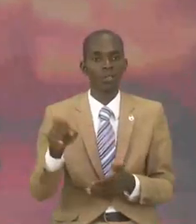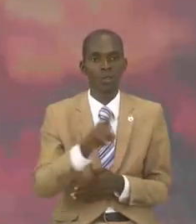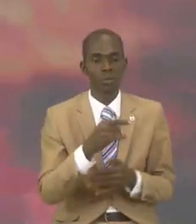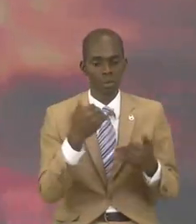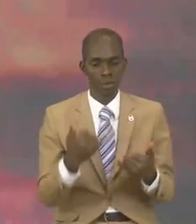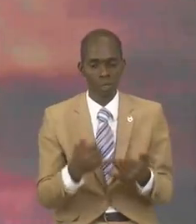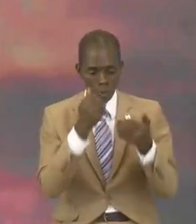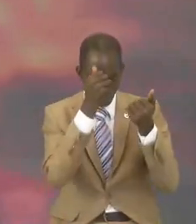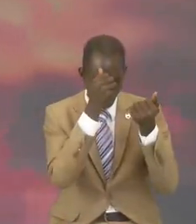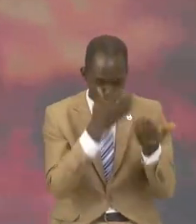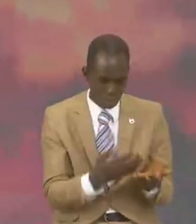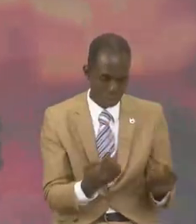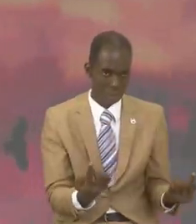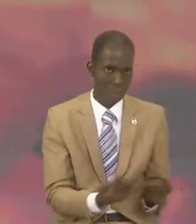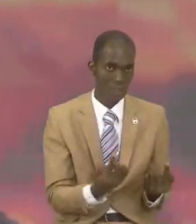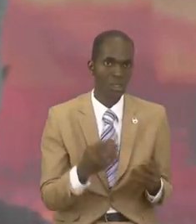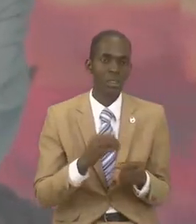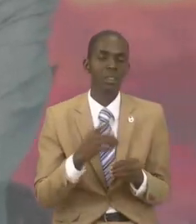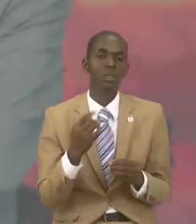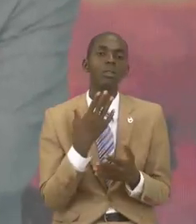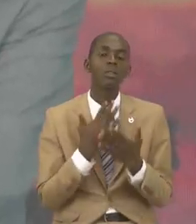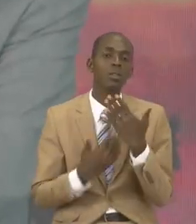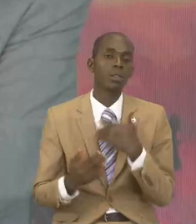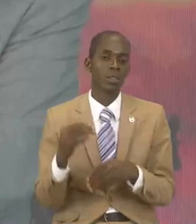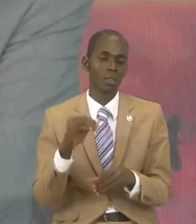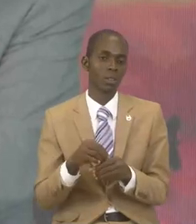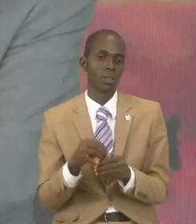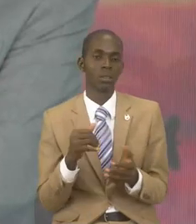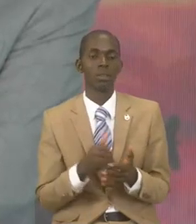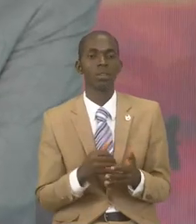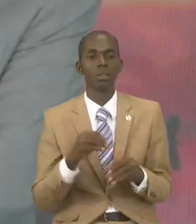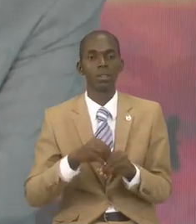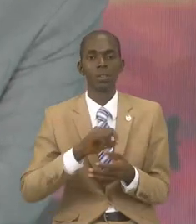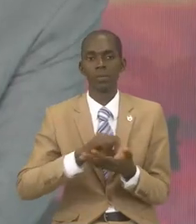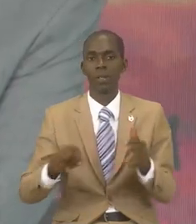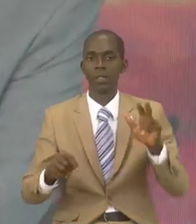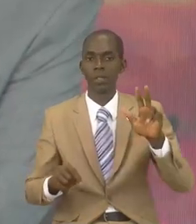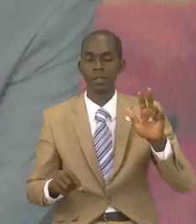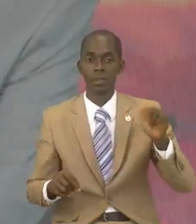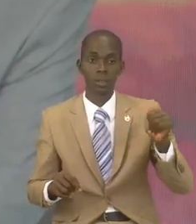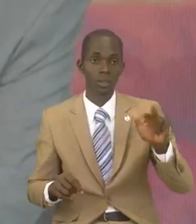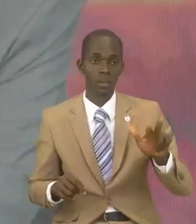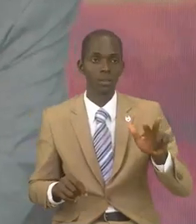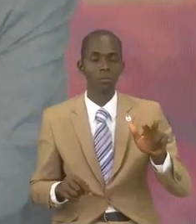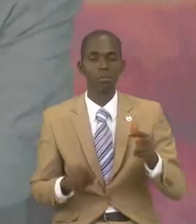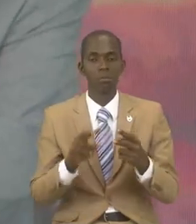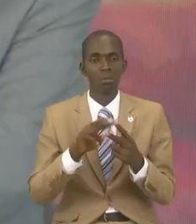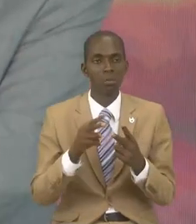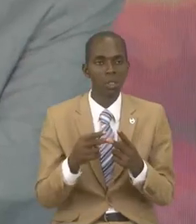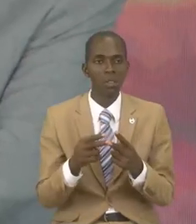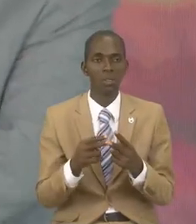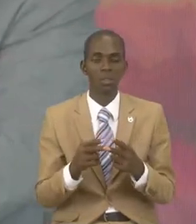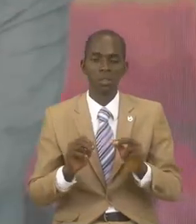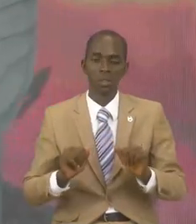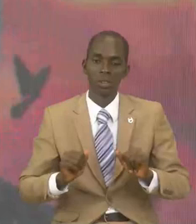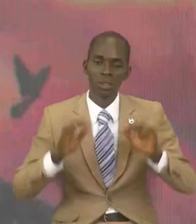Que le péché ne règne donc point dans votre corps mortel et n'obéissez pas à ses convoitises. Ne